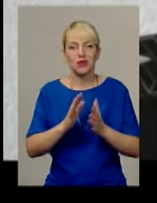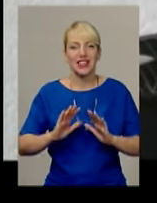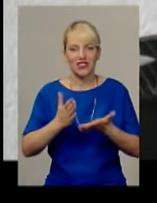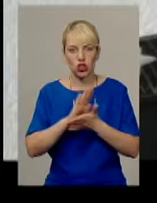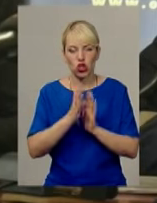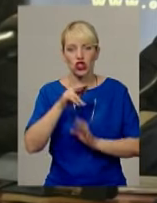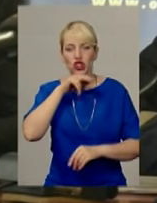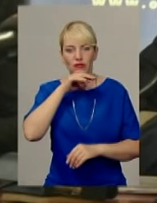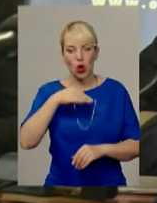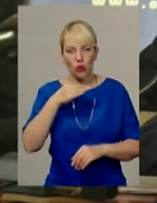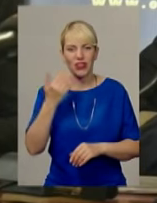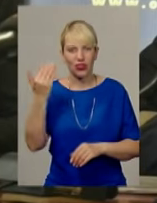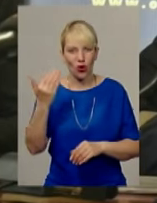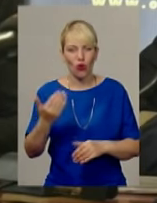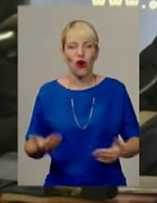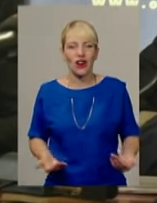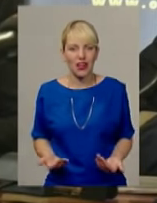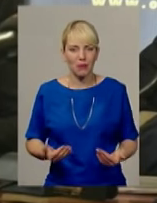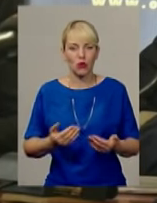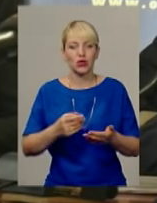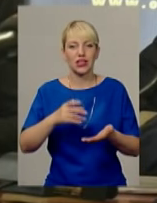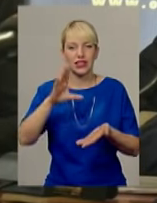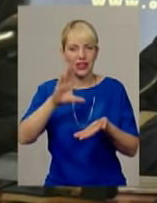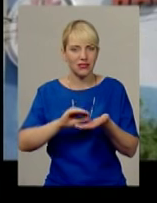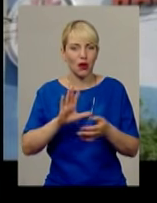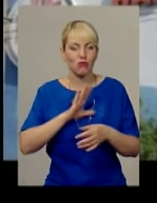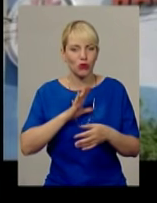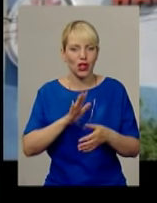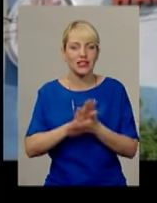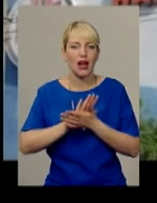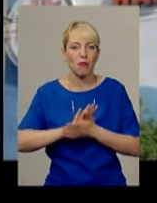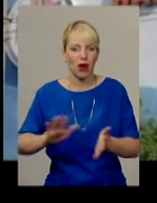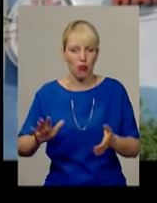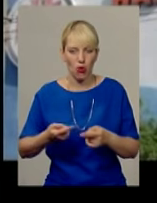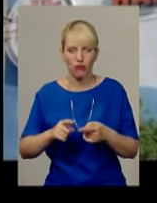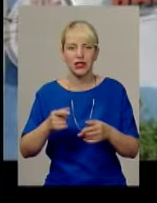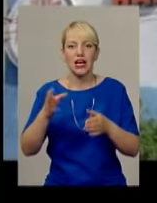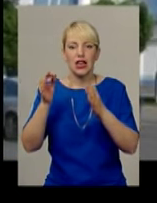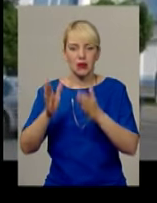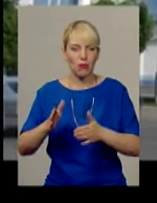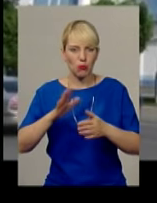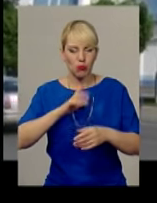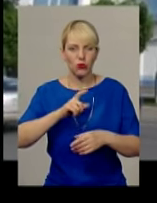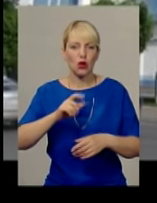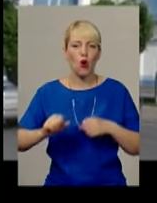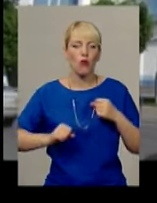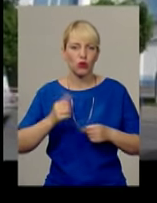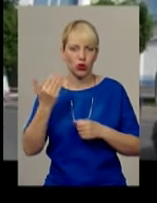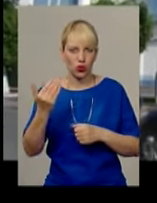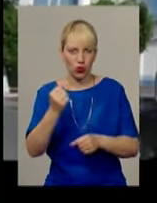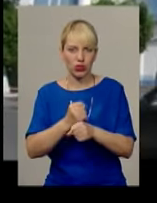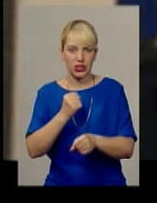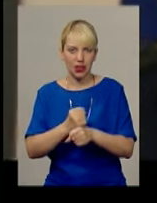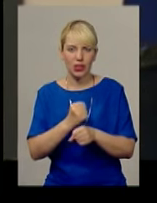Щоправда, там репутація пана Братка була добряче заплямована. Рятувальники Буковини, убурені діяльністю керівництва, написали свого часу